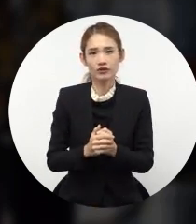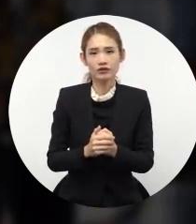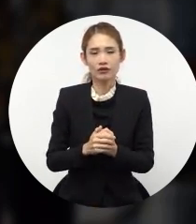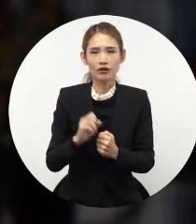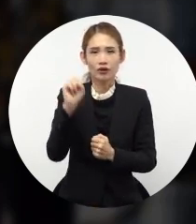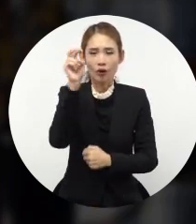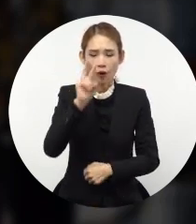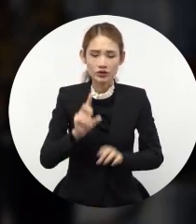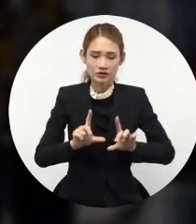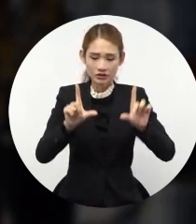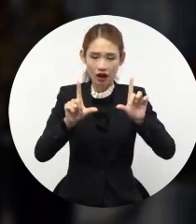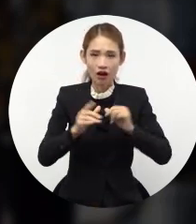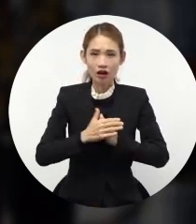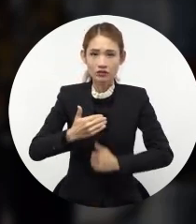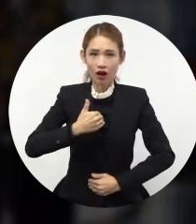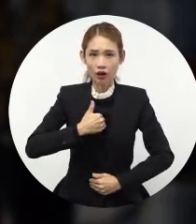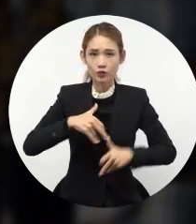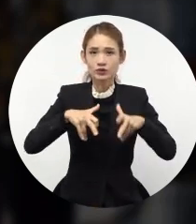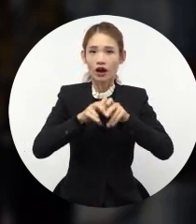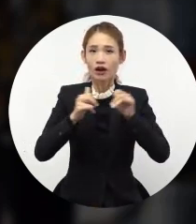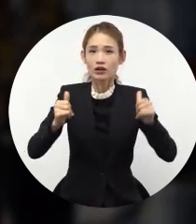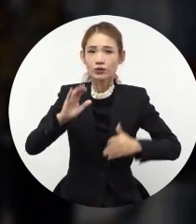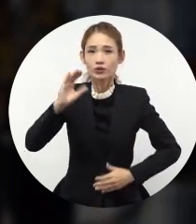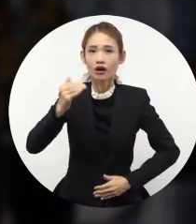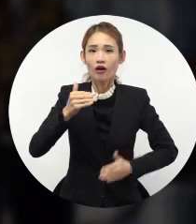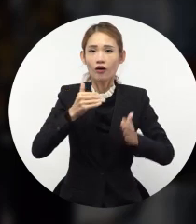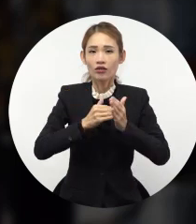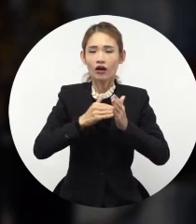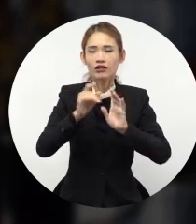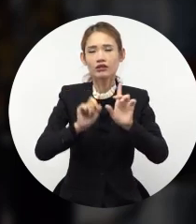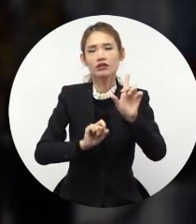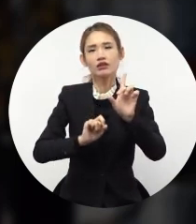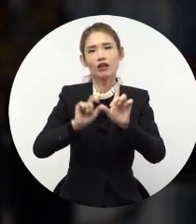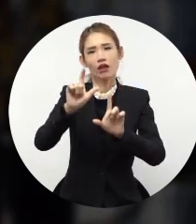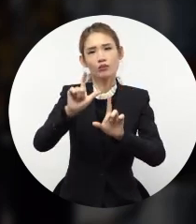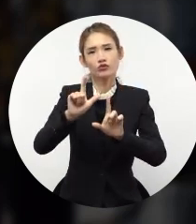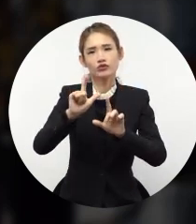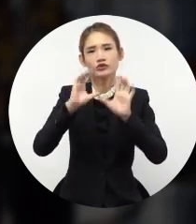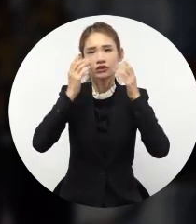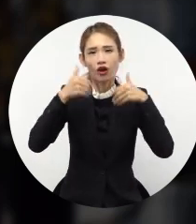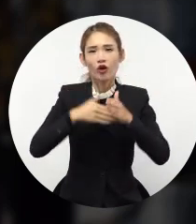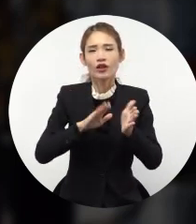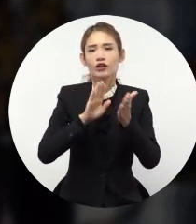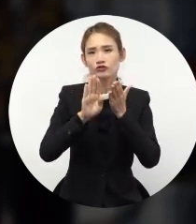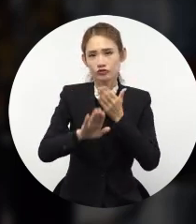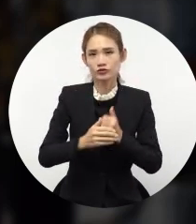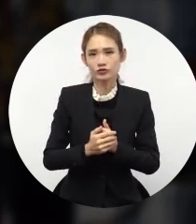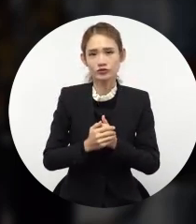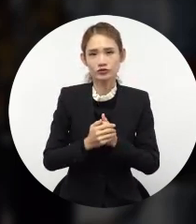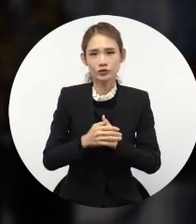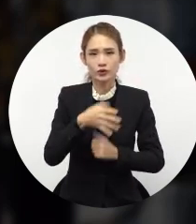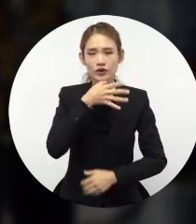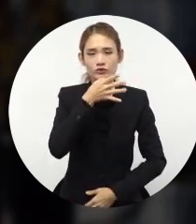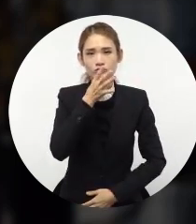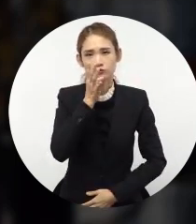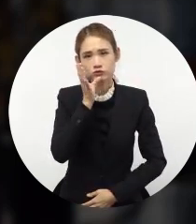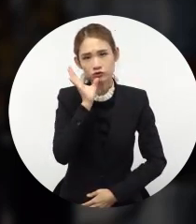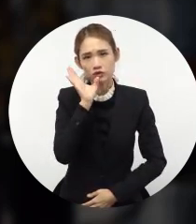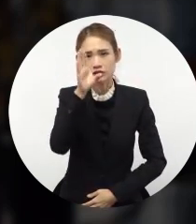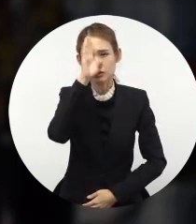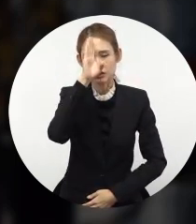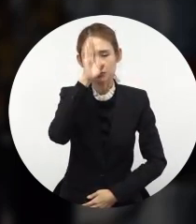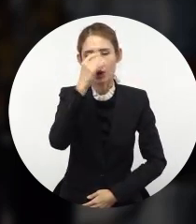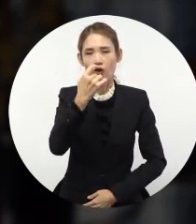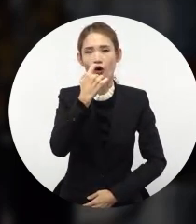어느 날 나도 장애인이 되었네 하는 비율이 대부분인 거예요. 그리고 나이가 들수록 네, 질병에 걸릴 확률이